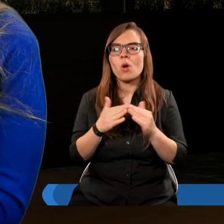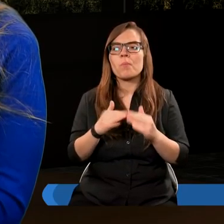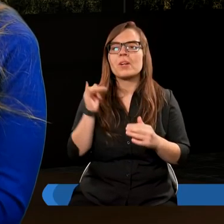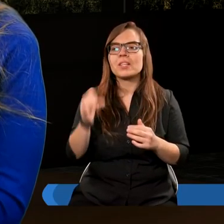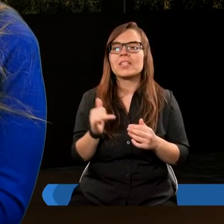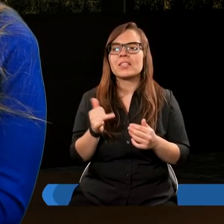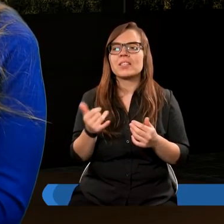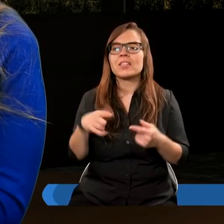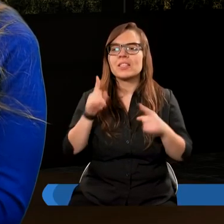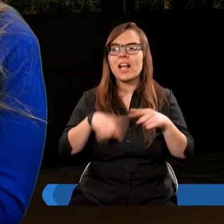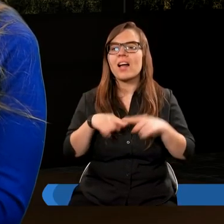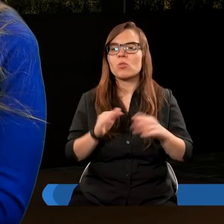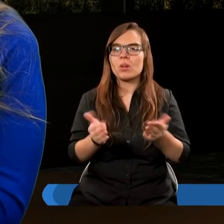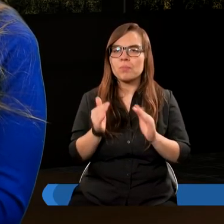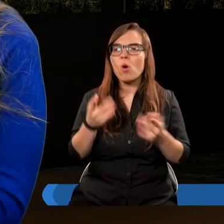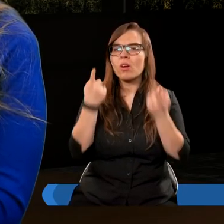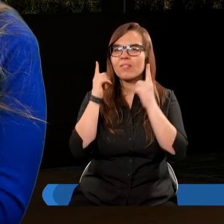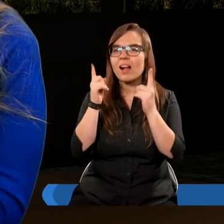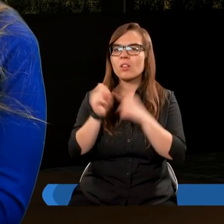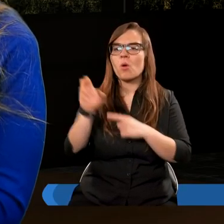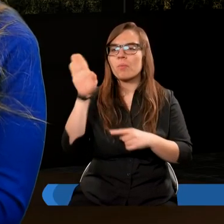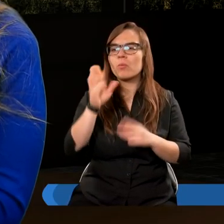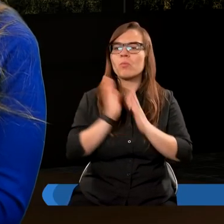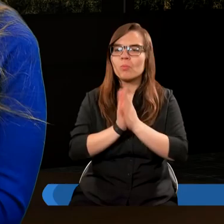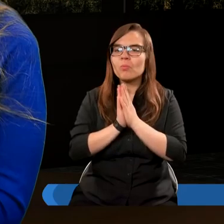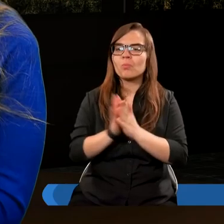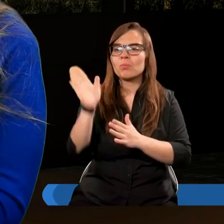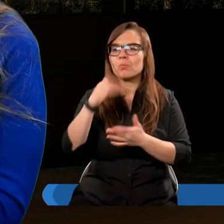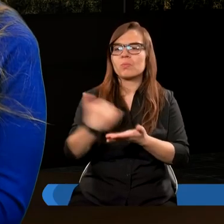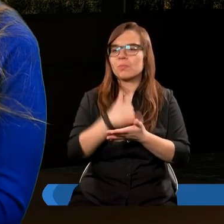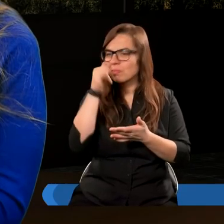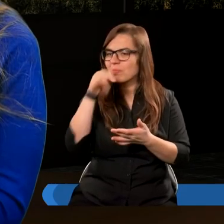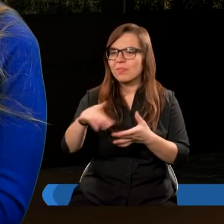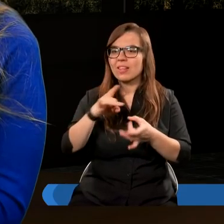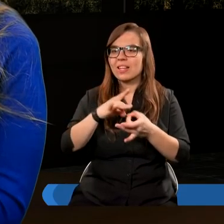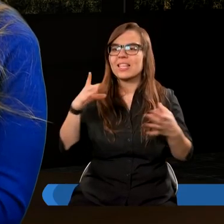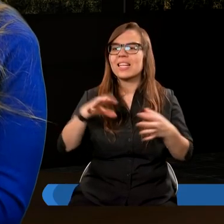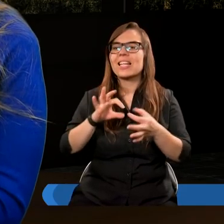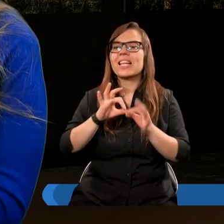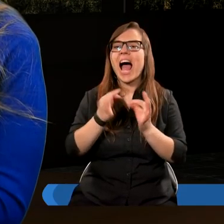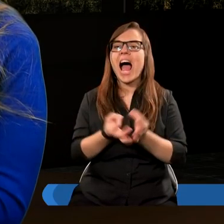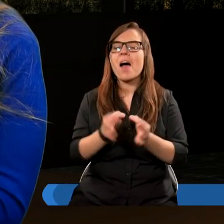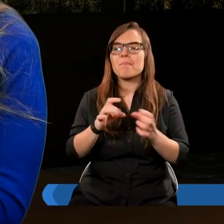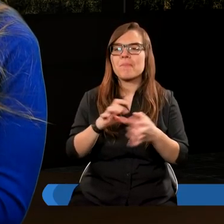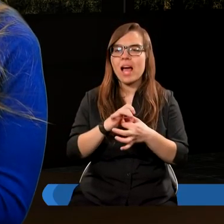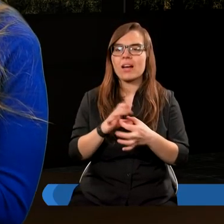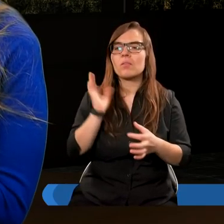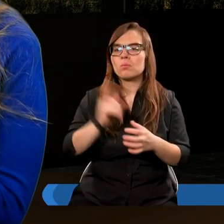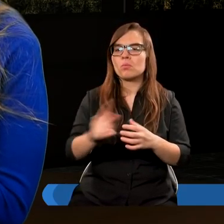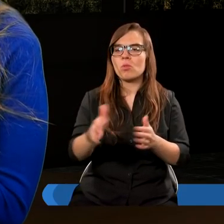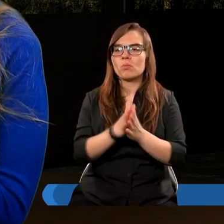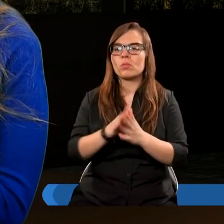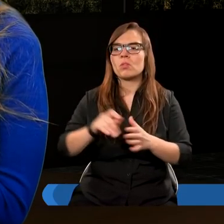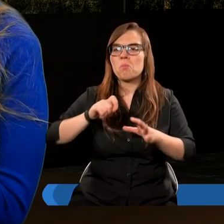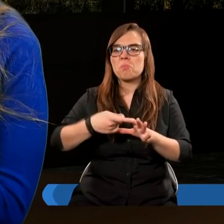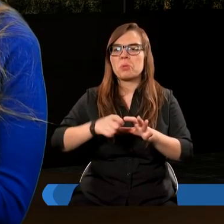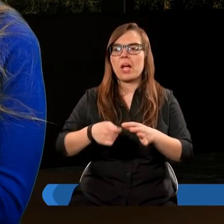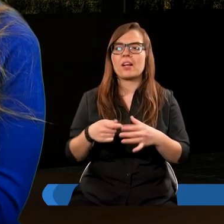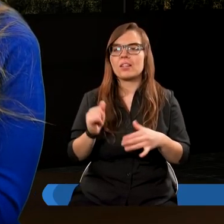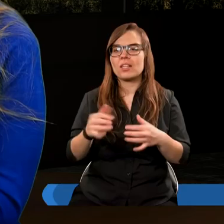i w naturalny sposób zwracałam się do Boga. Panie Boże, pomóż, bo nie mogę otworzyć tego zamka. Automatycznie po tej modlitwie kluczyk się